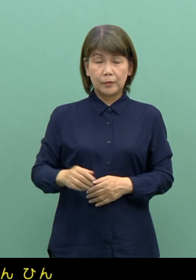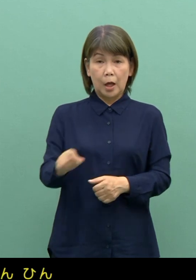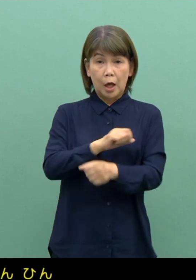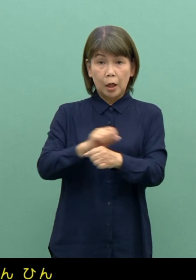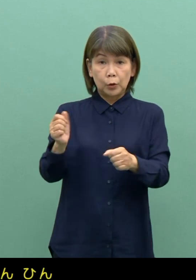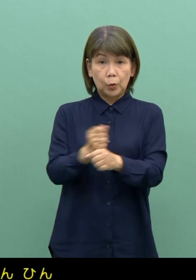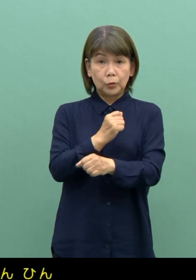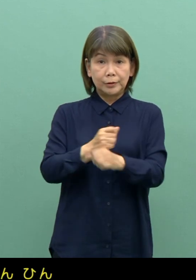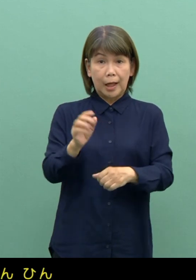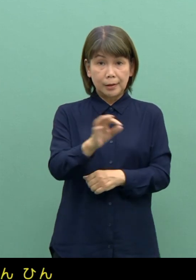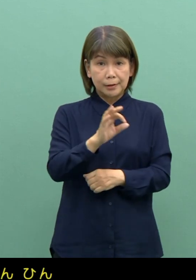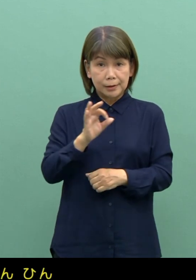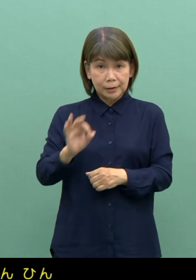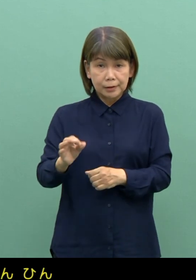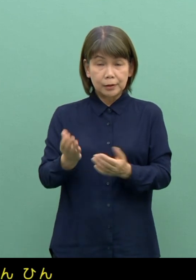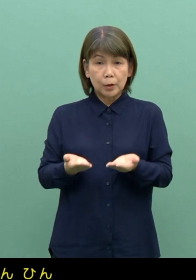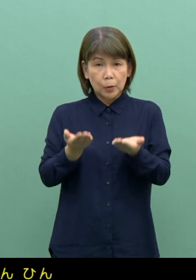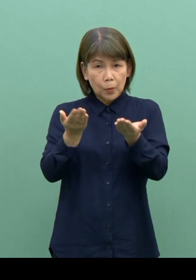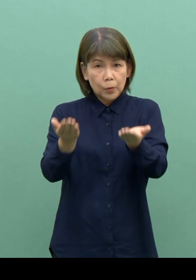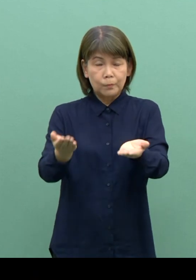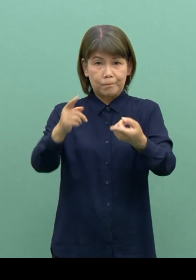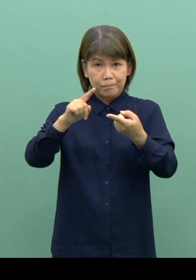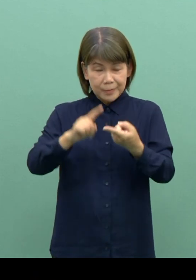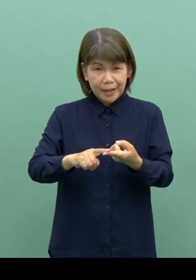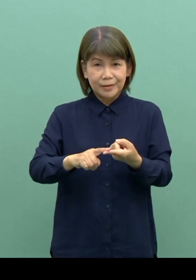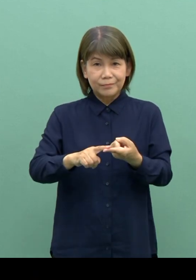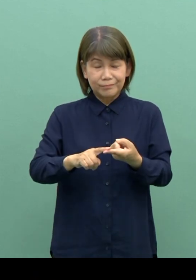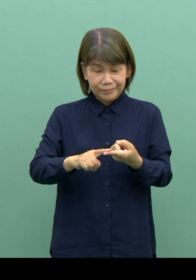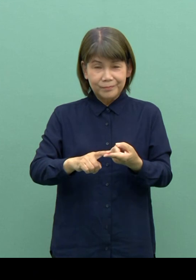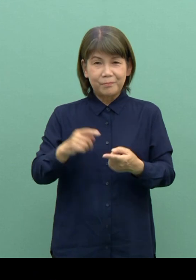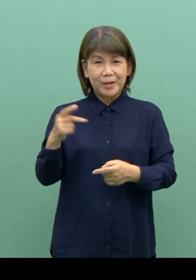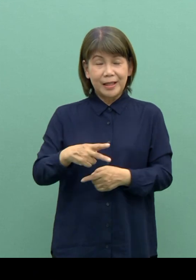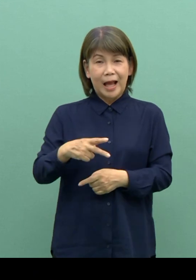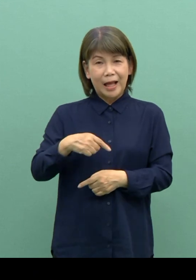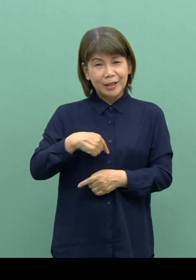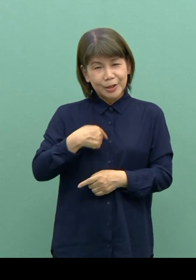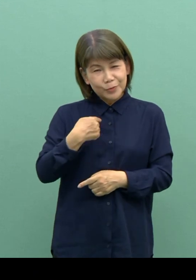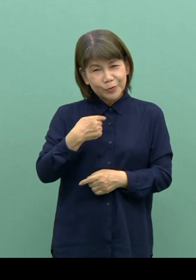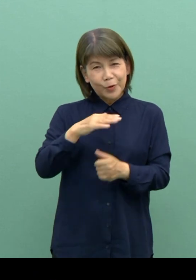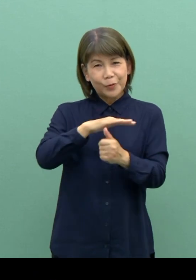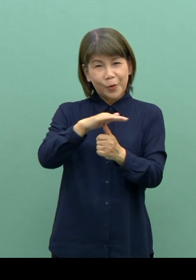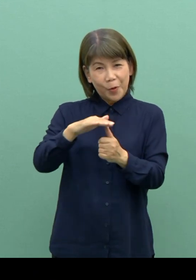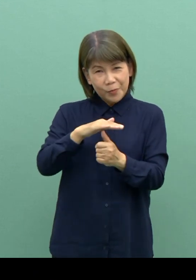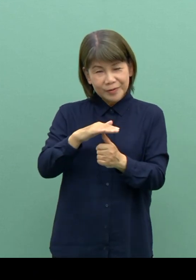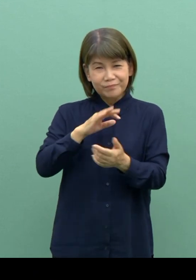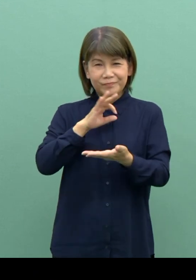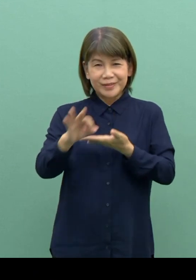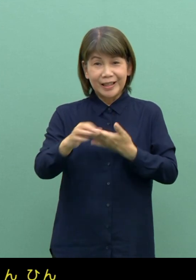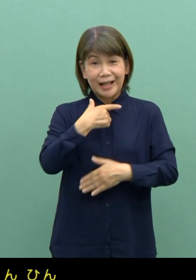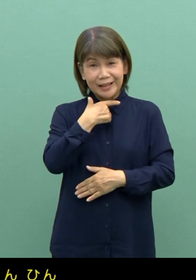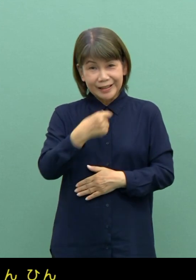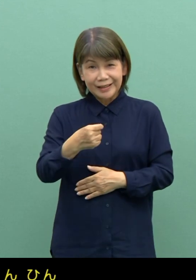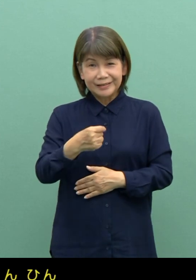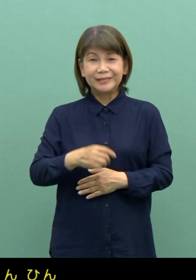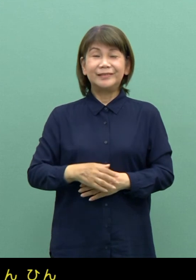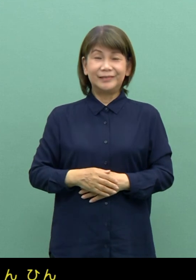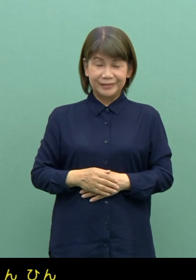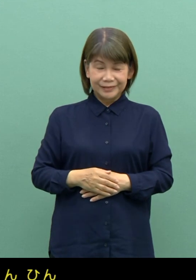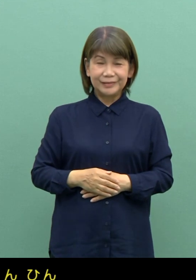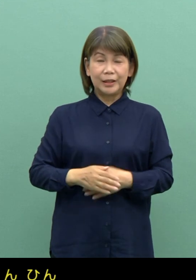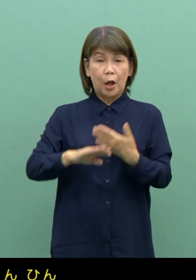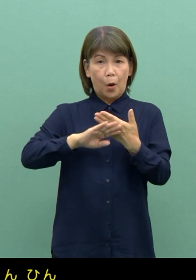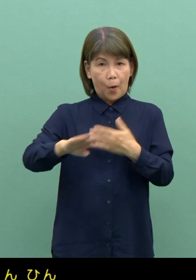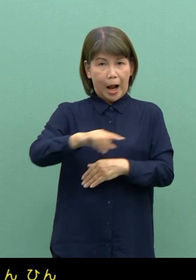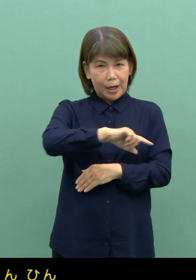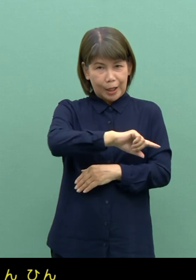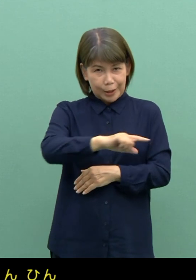魅力的な特産品は贈り物にぴったりですが、自分へのご褒美としても購入してみたいと思いました。 まだまだ魅